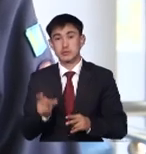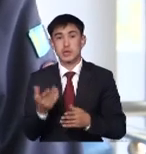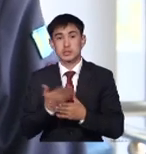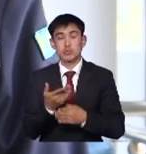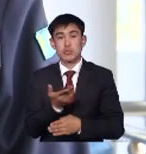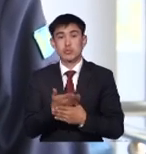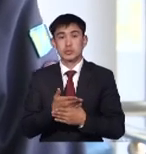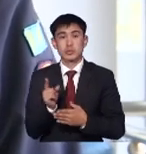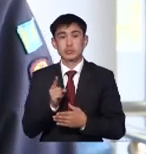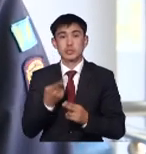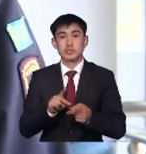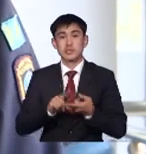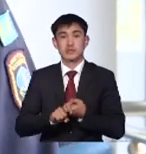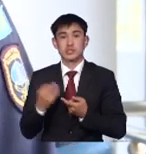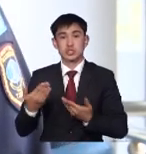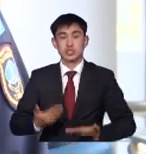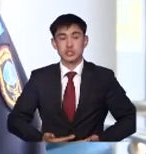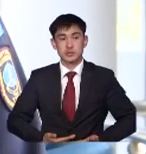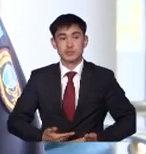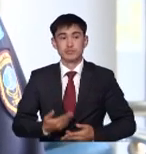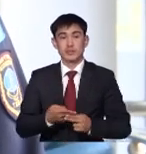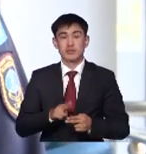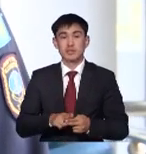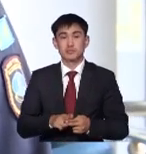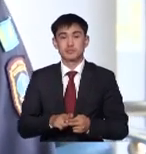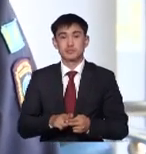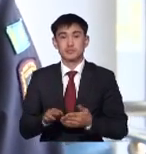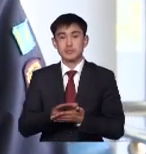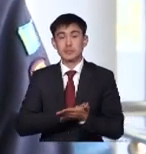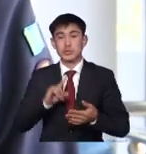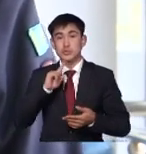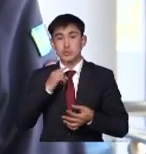оказать ему помощь, потому что от этого зависит жизнь. В этом, в принципе, ничего сложного нету.